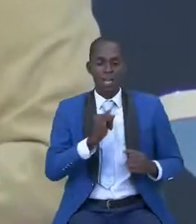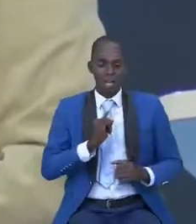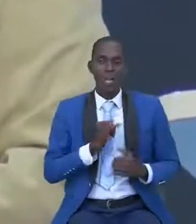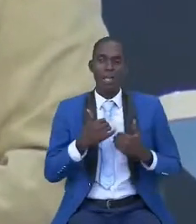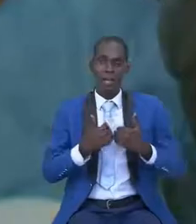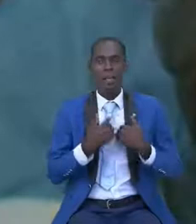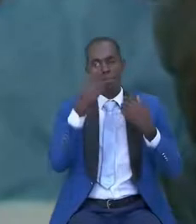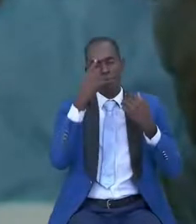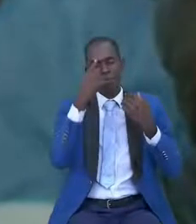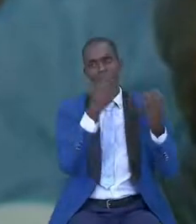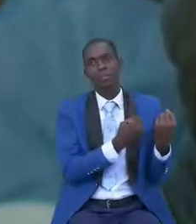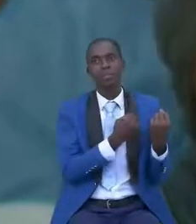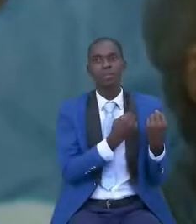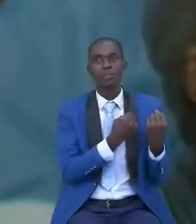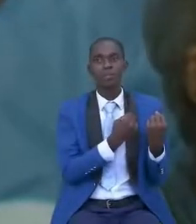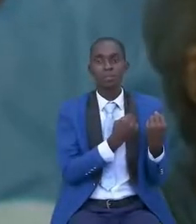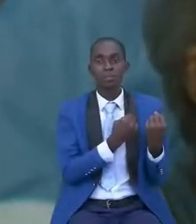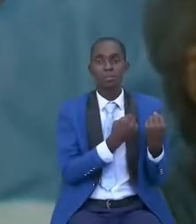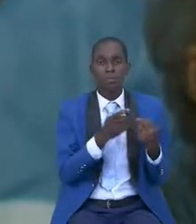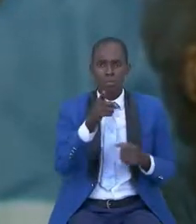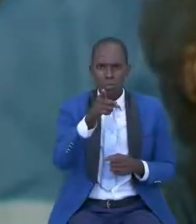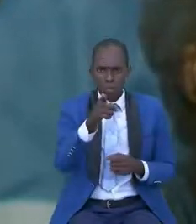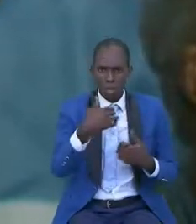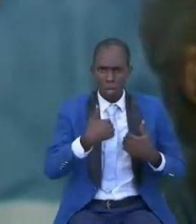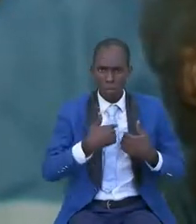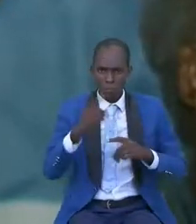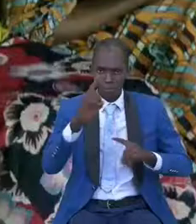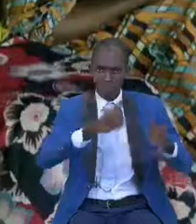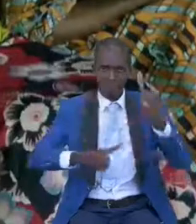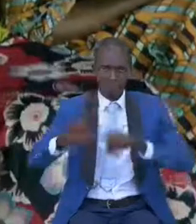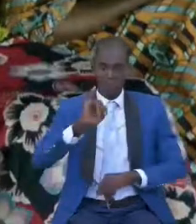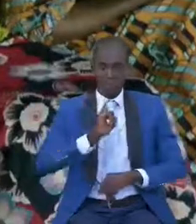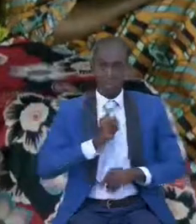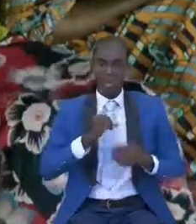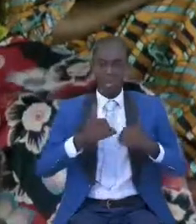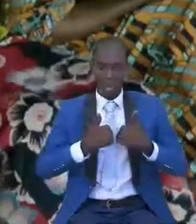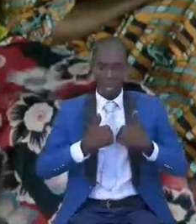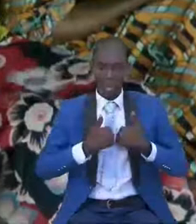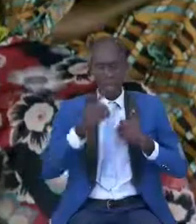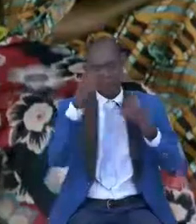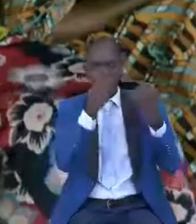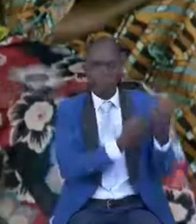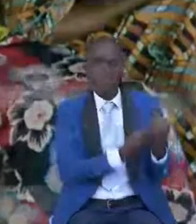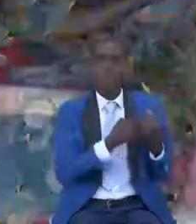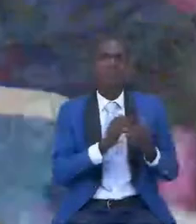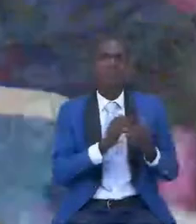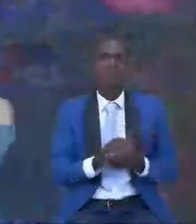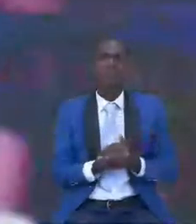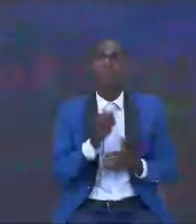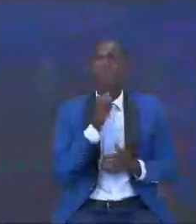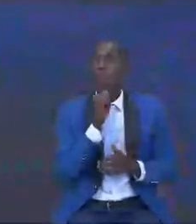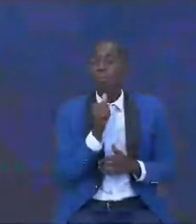Ce n'est pas la foi qui pleure. J'ai la foi. Quelqu'un là-bas, j'ai la foi.